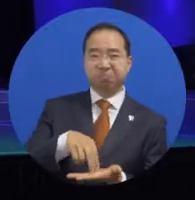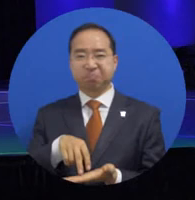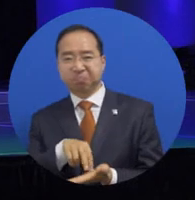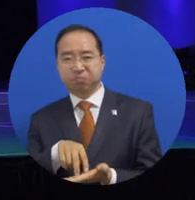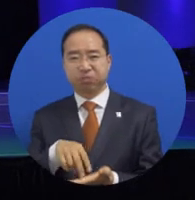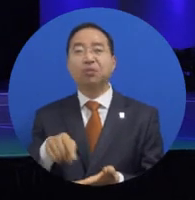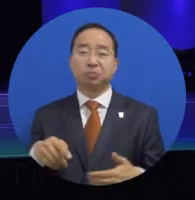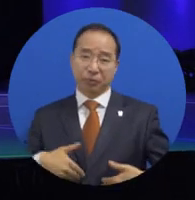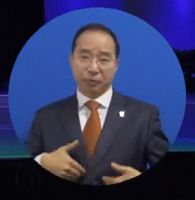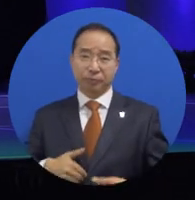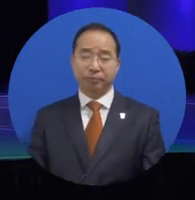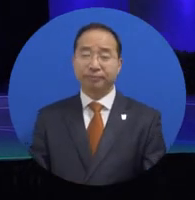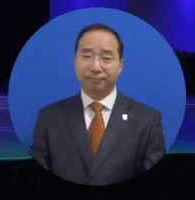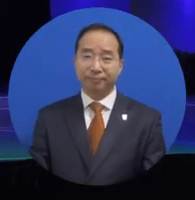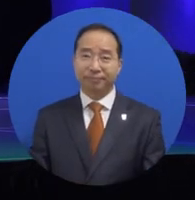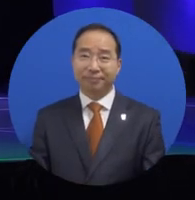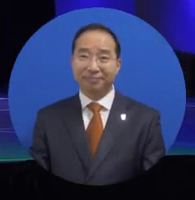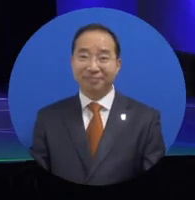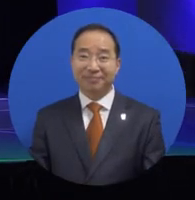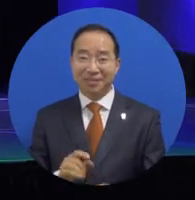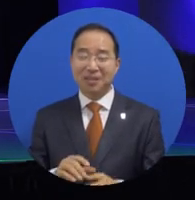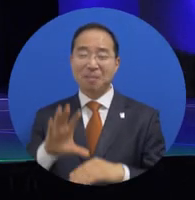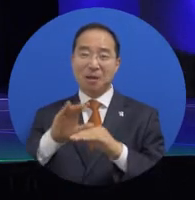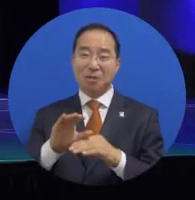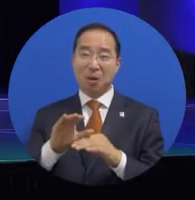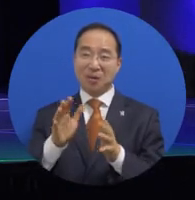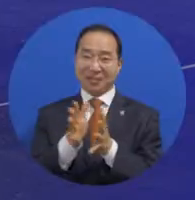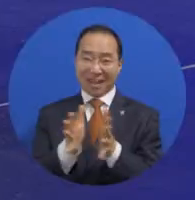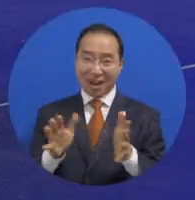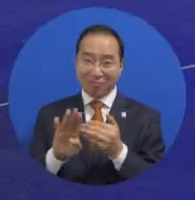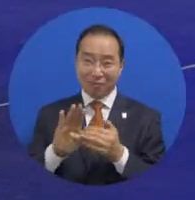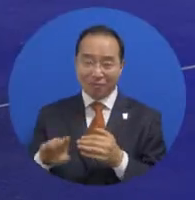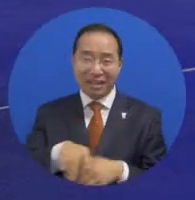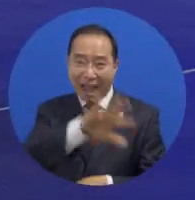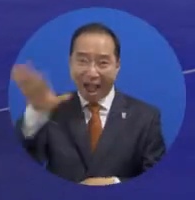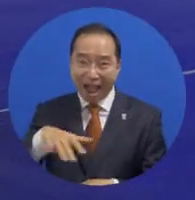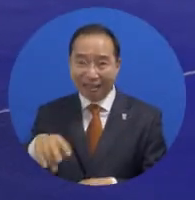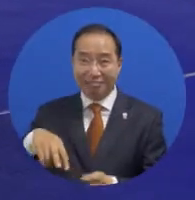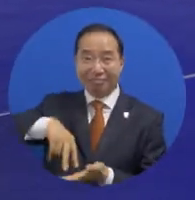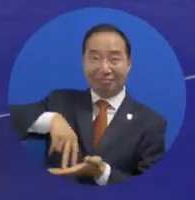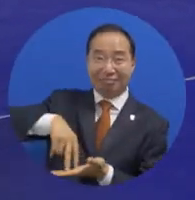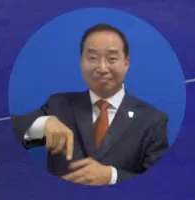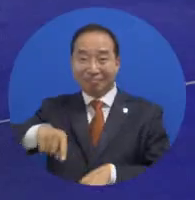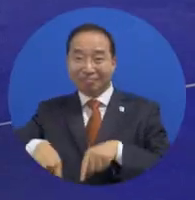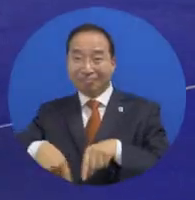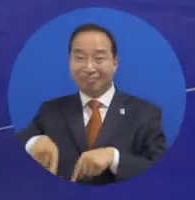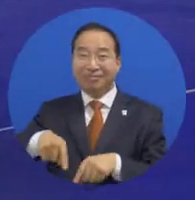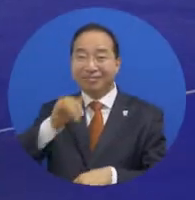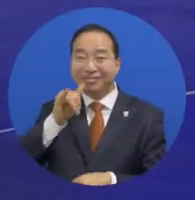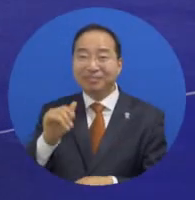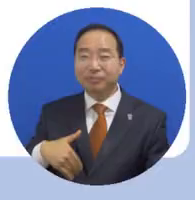이 방송 보고 나서 횡단보도에서 다들 이러고 있는 거 아니에요? 뒤에 사람 없는지 꼭 확인하시고요. 네.